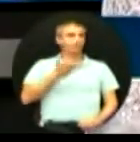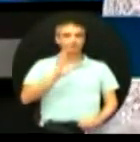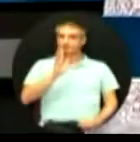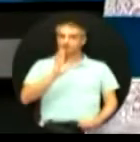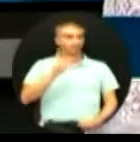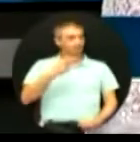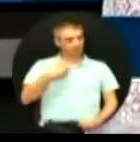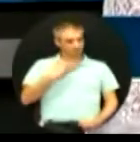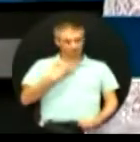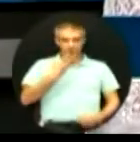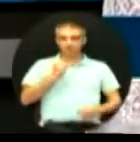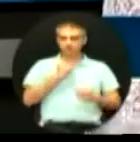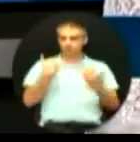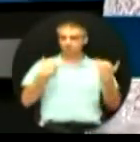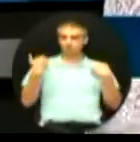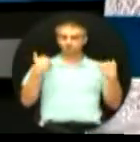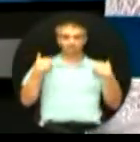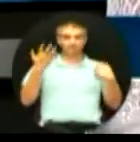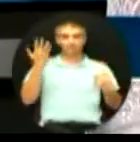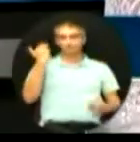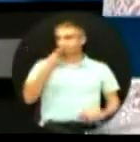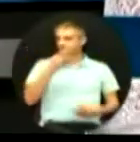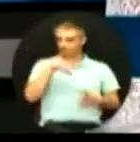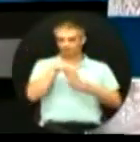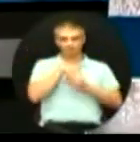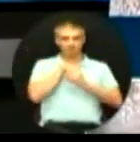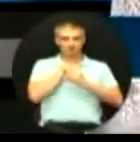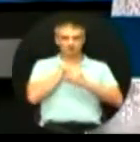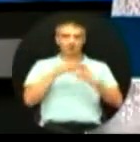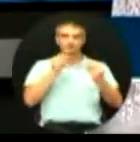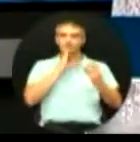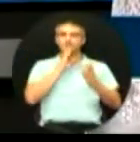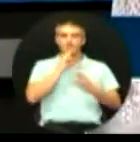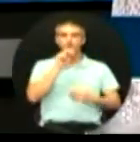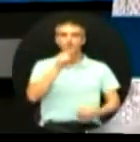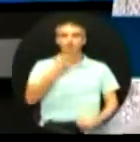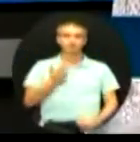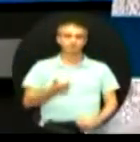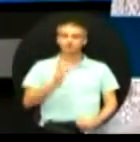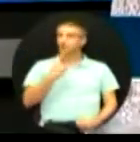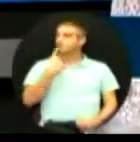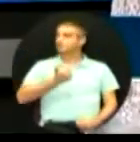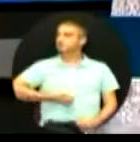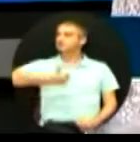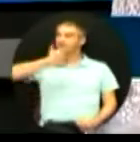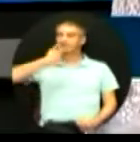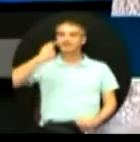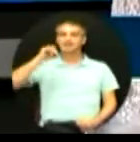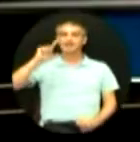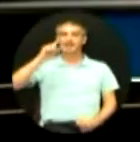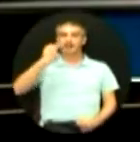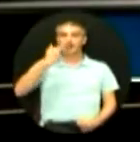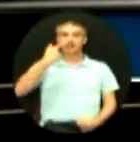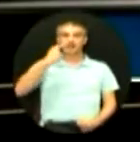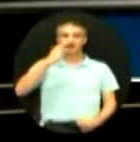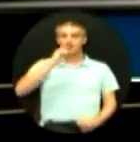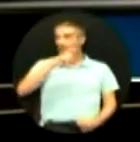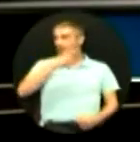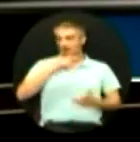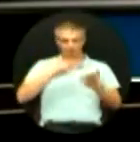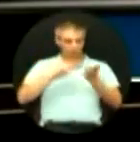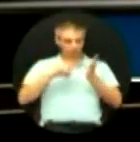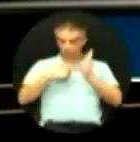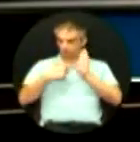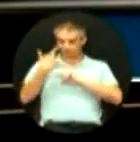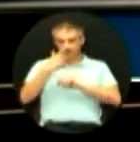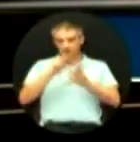אביב. לא, אני קיבלתי הרבה מאוד פניות, והיו בעבר הרבה מאוד בעיות סביב העניין הזה. אומרת השרה גילה גמליאל, מול המצלמה, התוכנית הזאת הזויה,